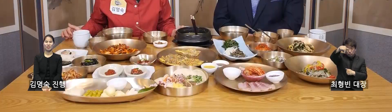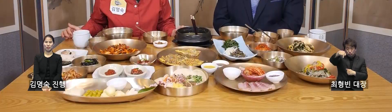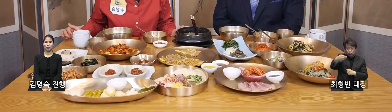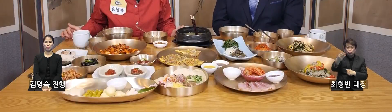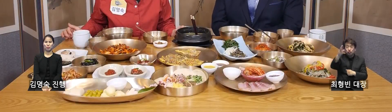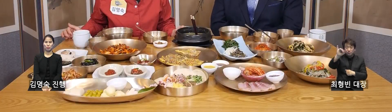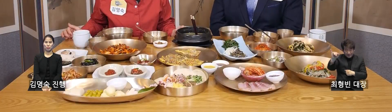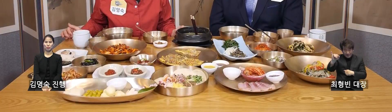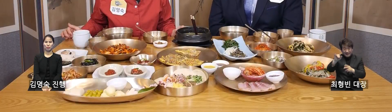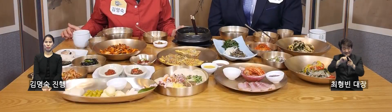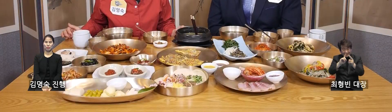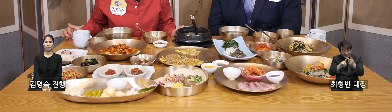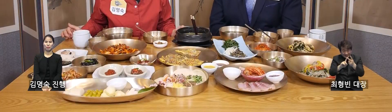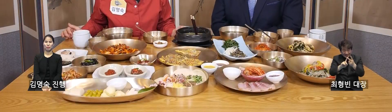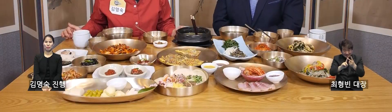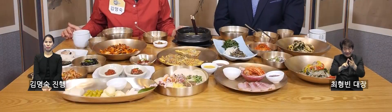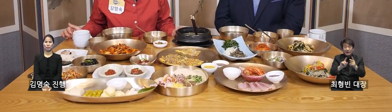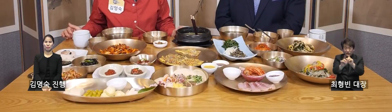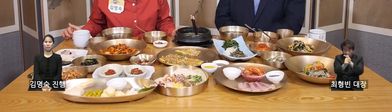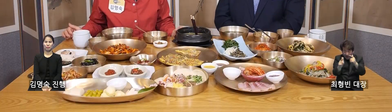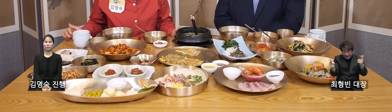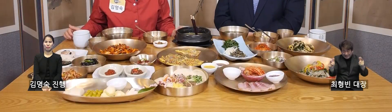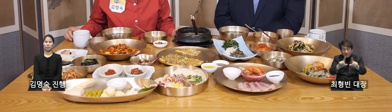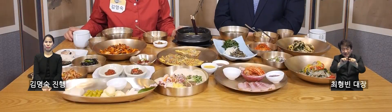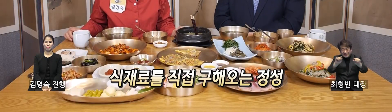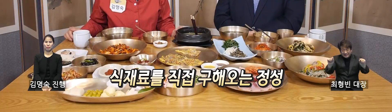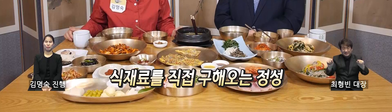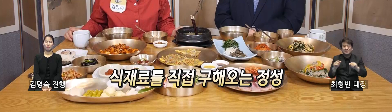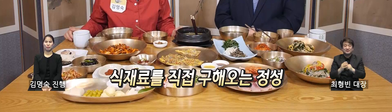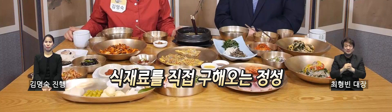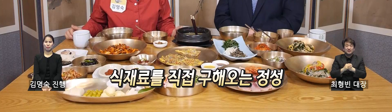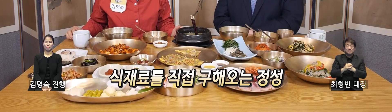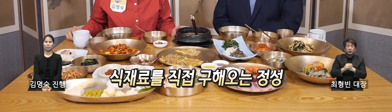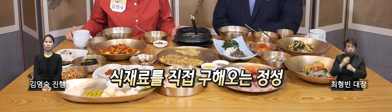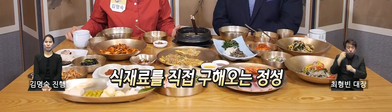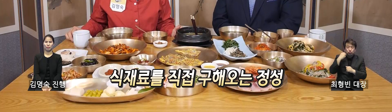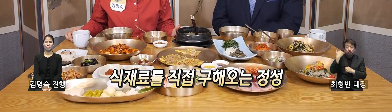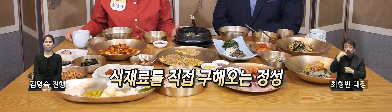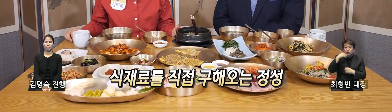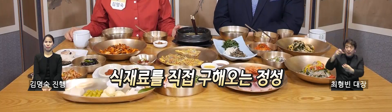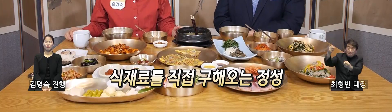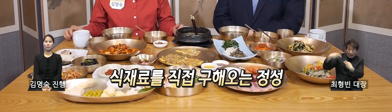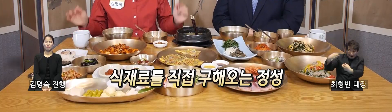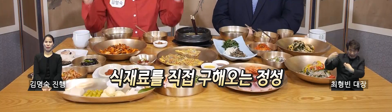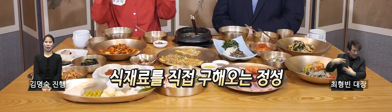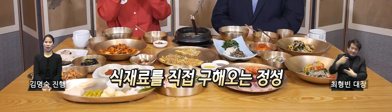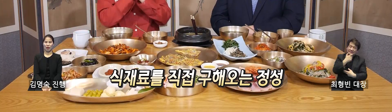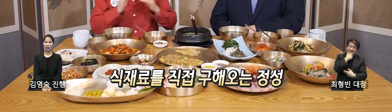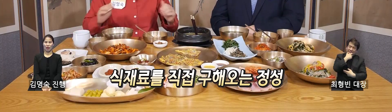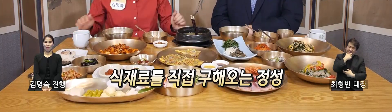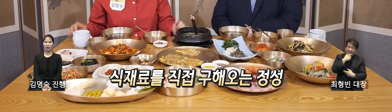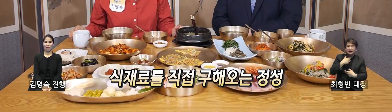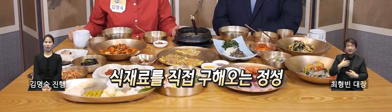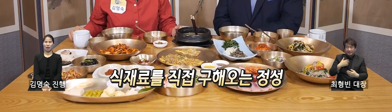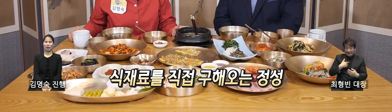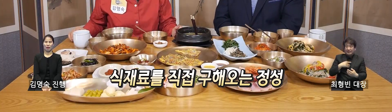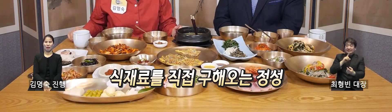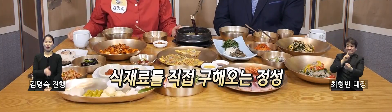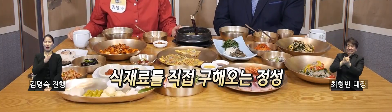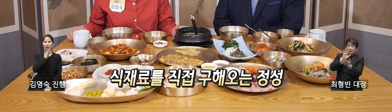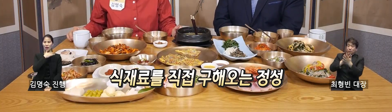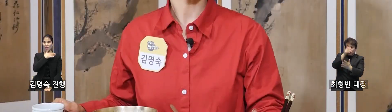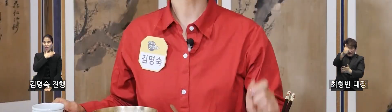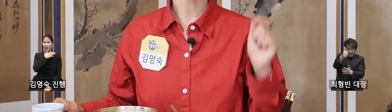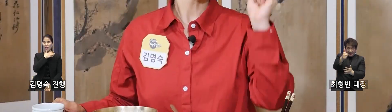유닉 어종이 젓갈이 라든가 이런거를 뭐가 배달해 주는 것도 안합니다 장애인의 가서 사각